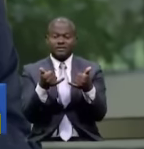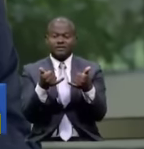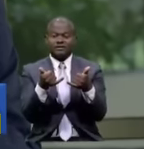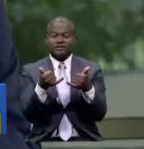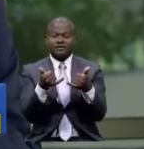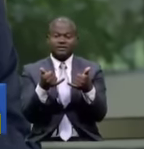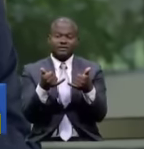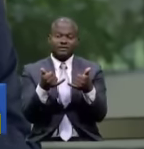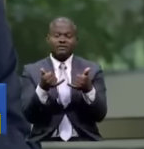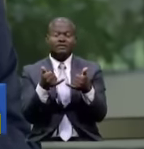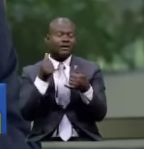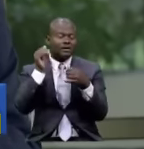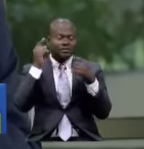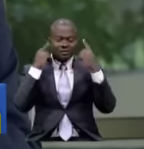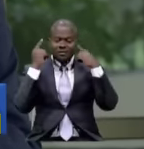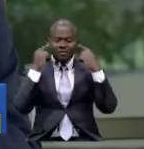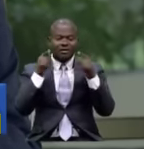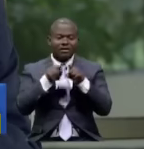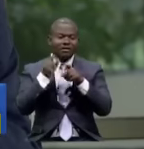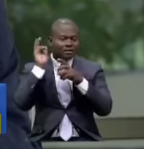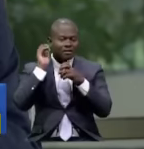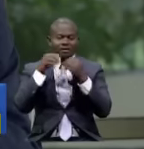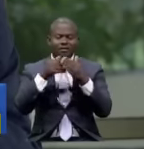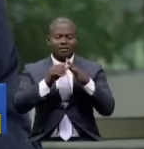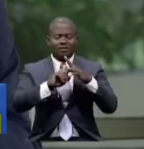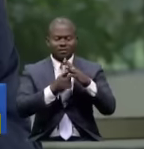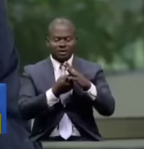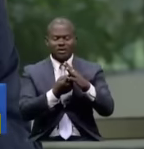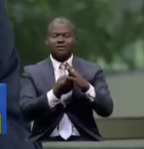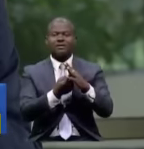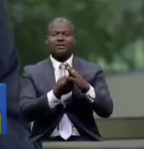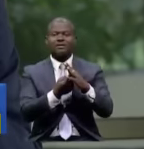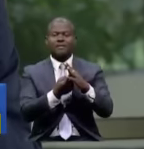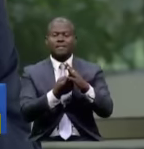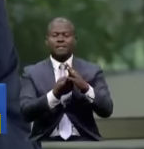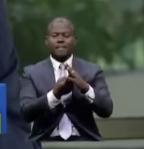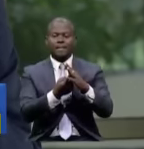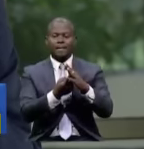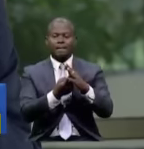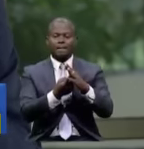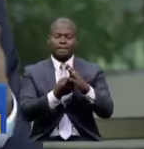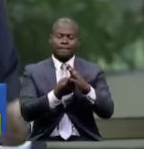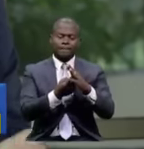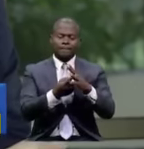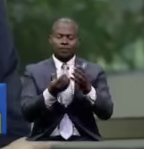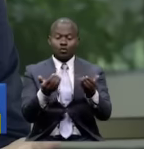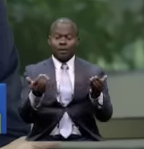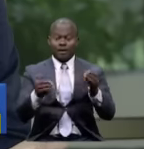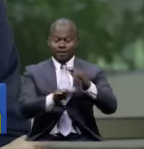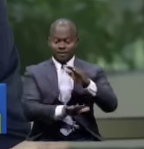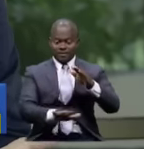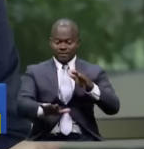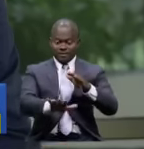ku bana bakiri bato mu mashuri mato uko bazamuka no